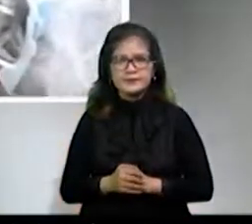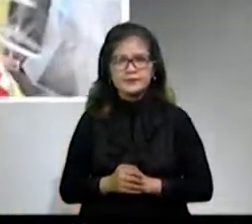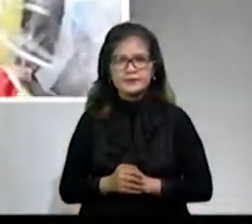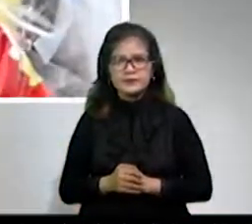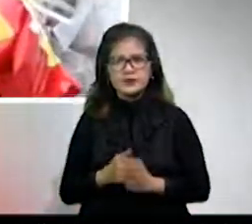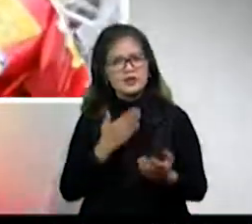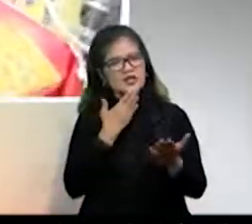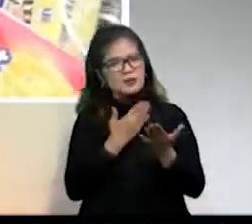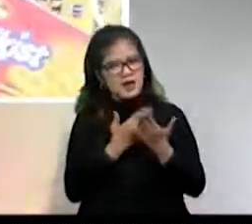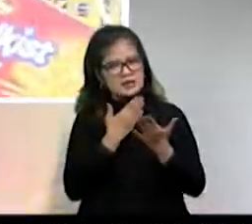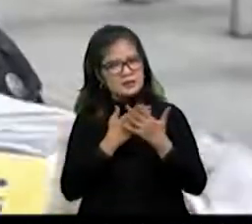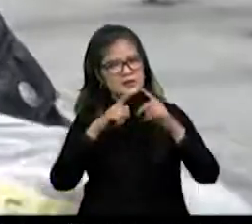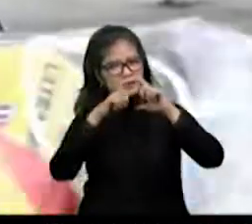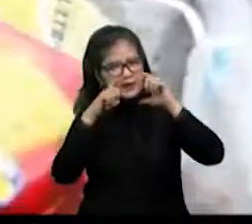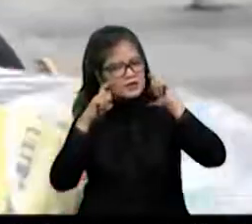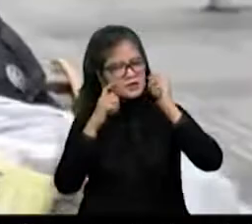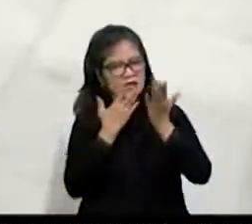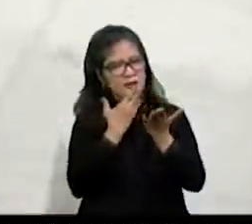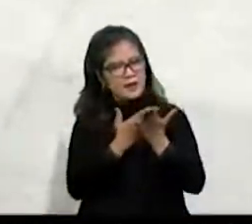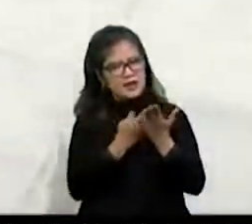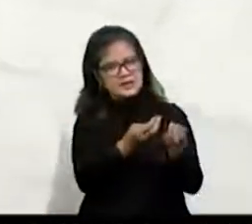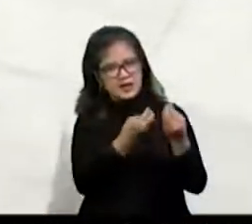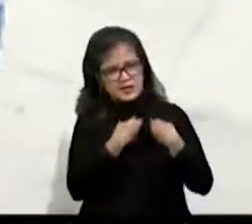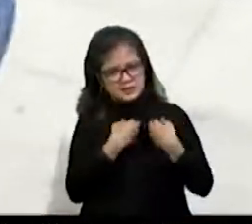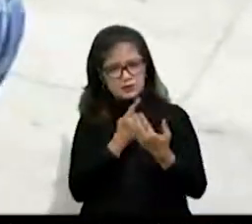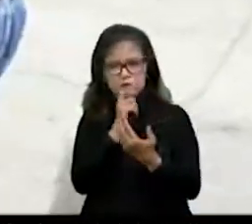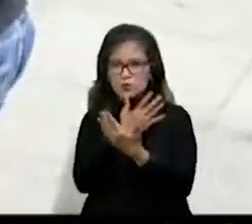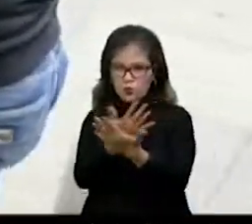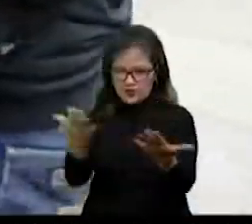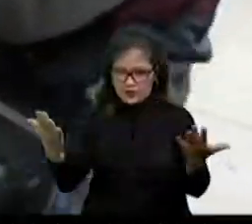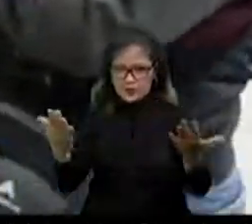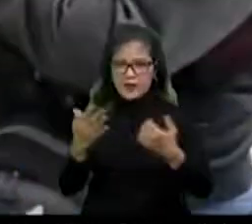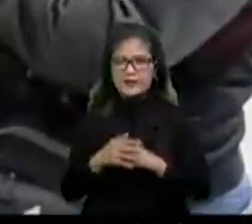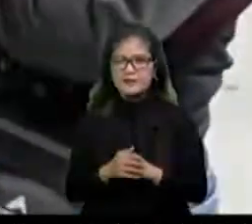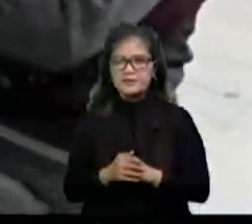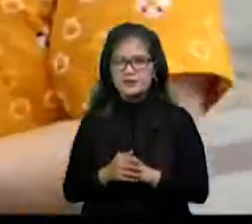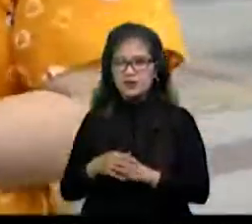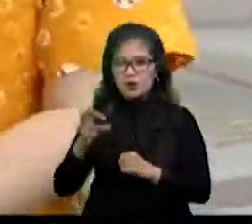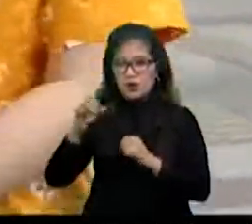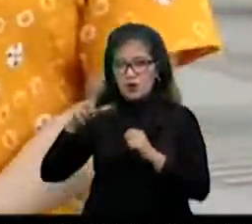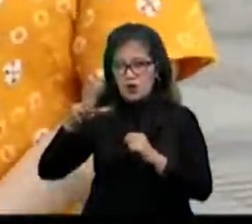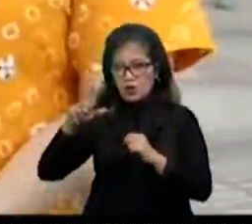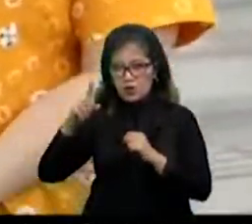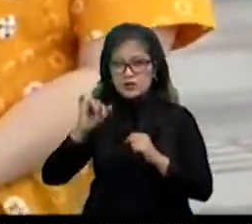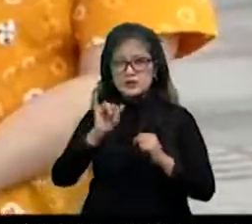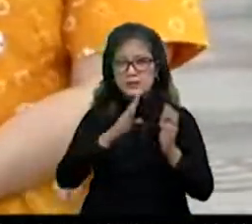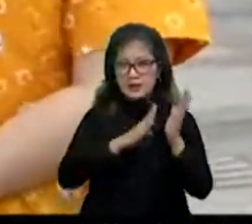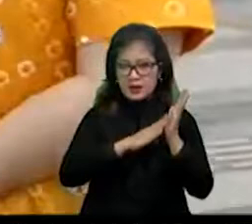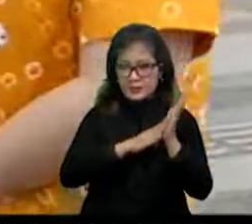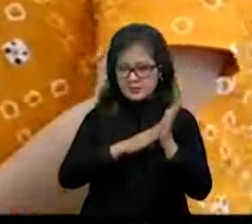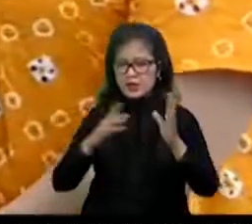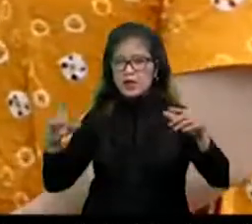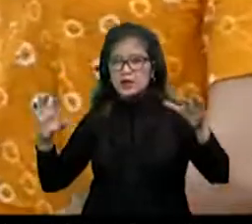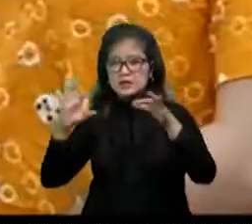pada hilang, semua pada sehat, banyak umur. Upaya yang dilakukan Lotte Mart Indonesia dan MNC Peduli ini merupakan bagian